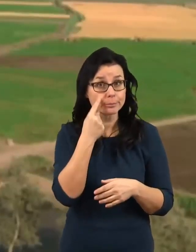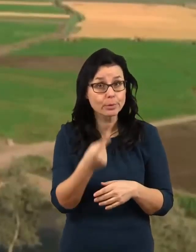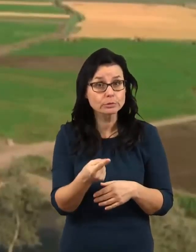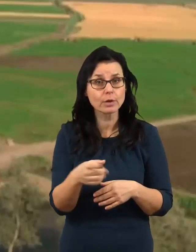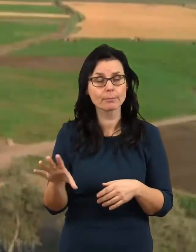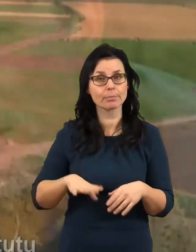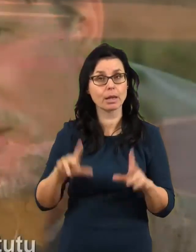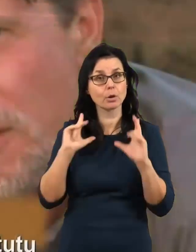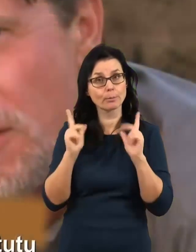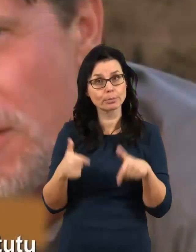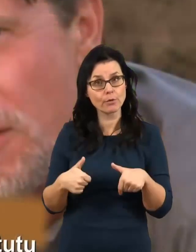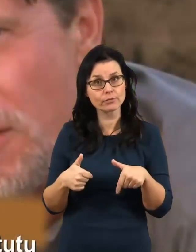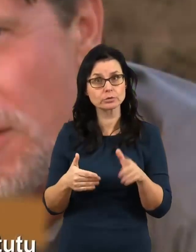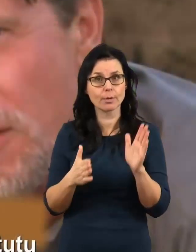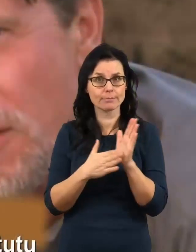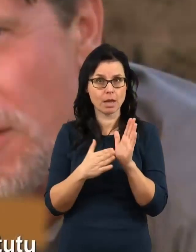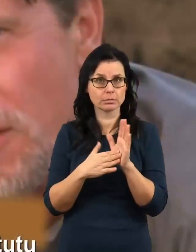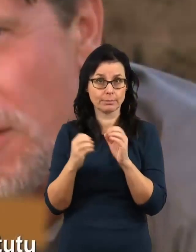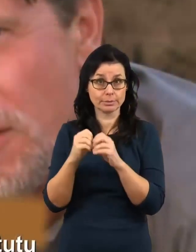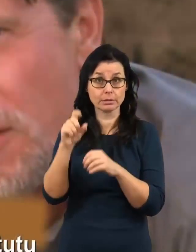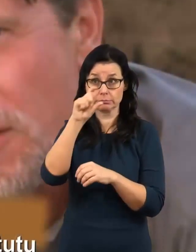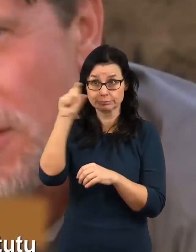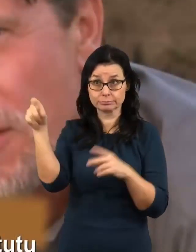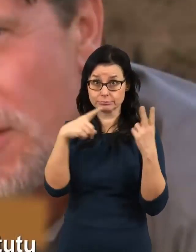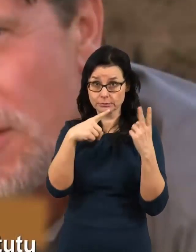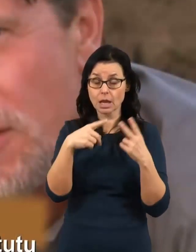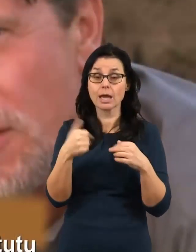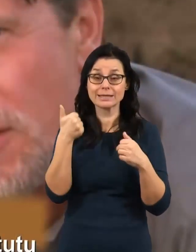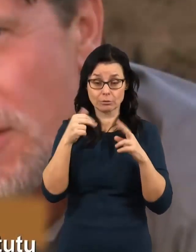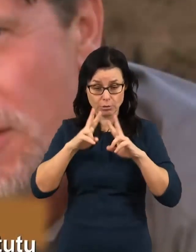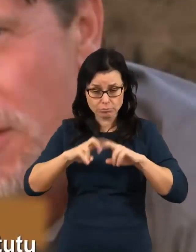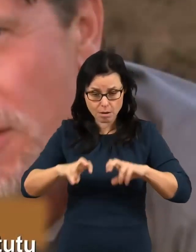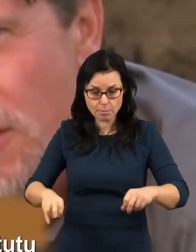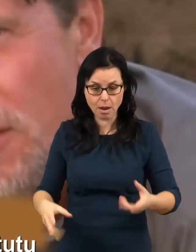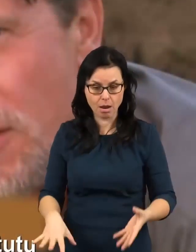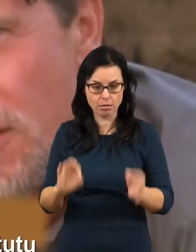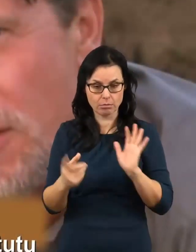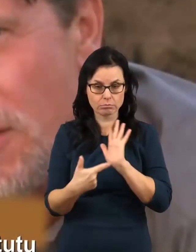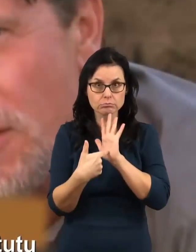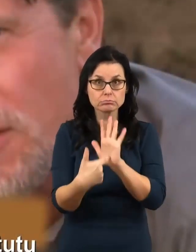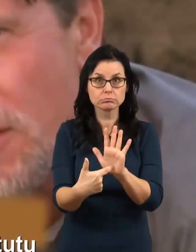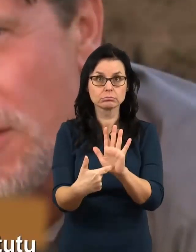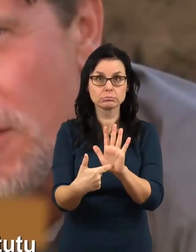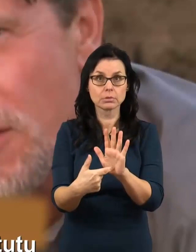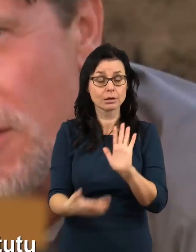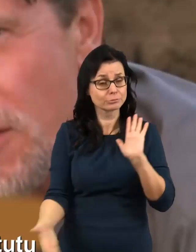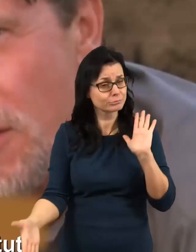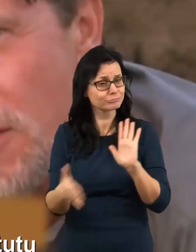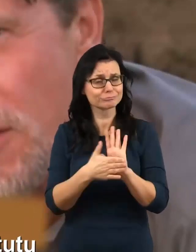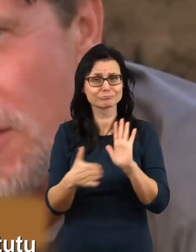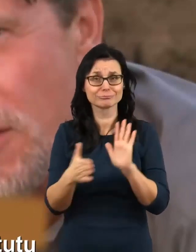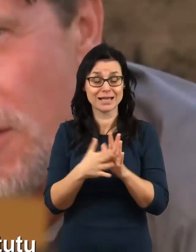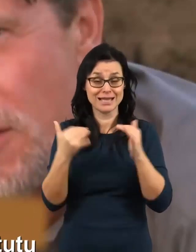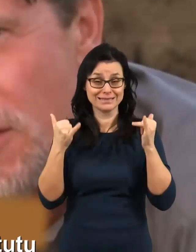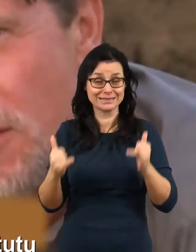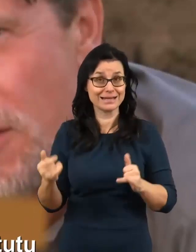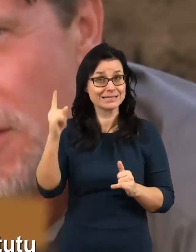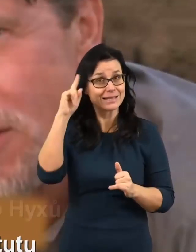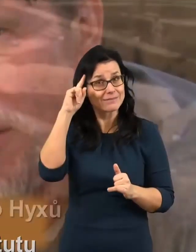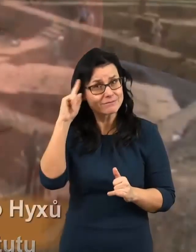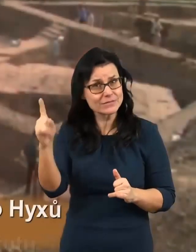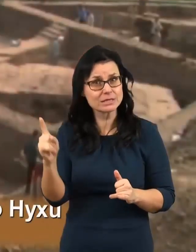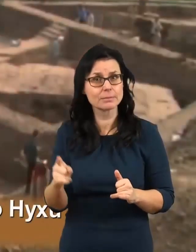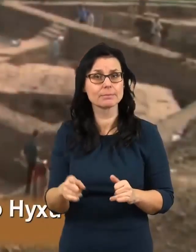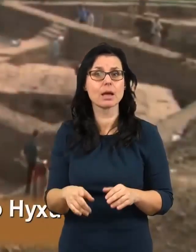profesor Manfred Bětak, jedno z nich vykopal. Takže dnes už víme, že opravdu